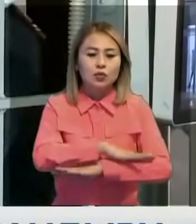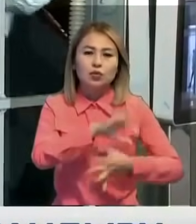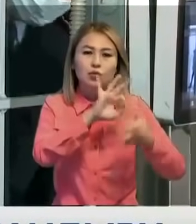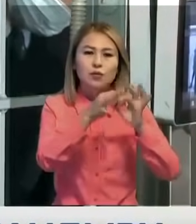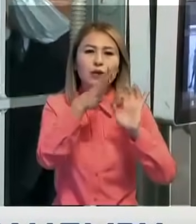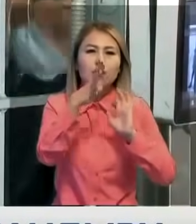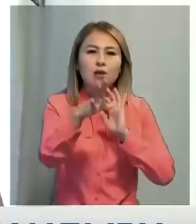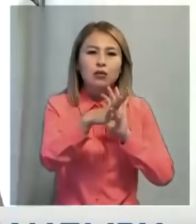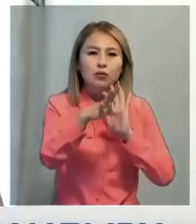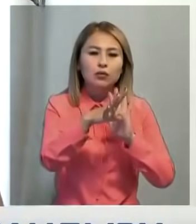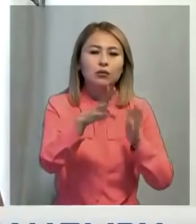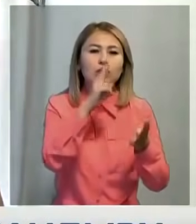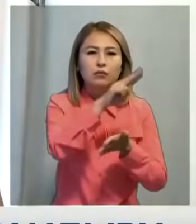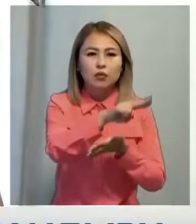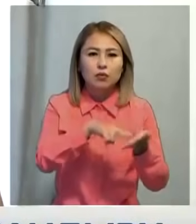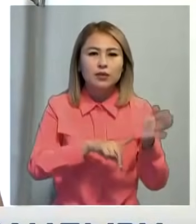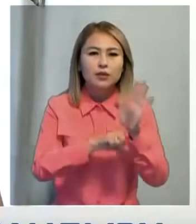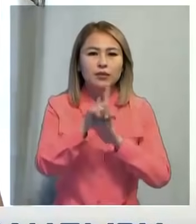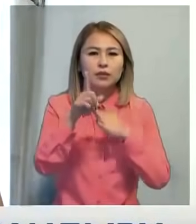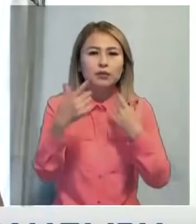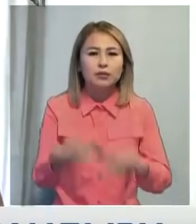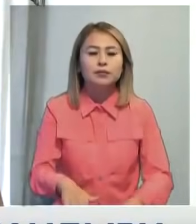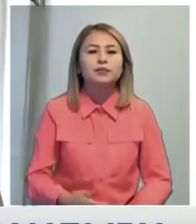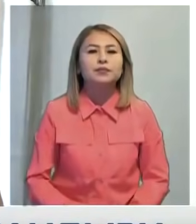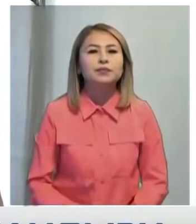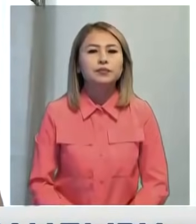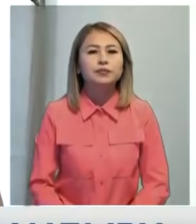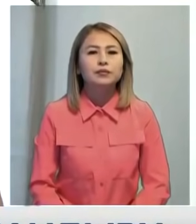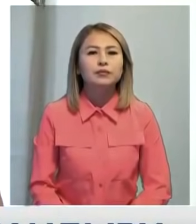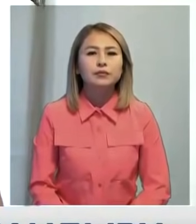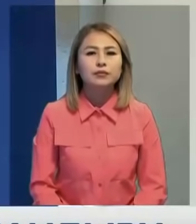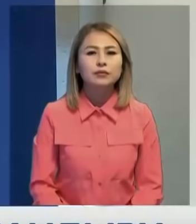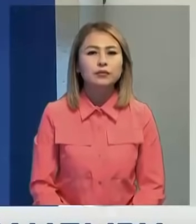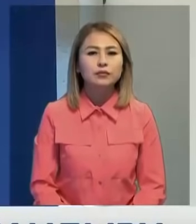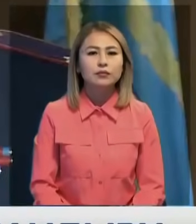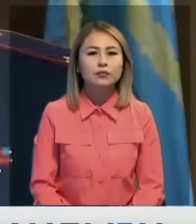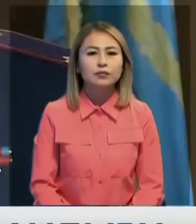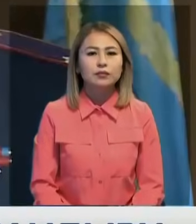тәртібі түсіндіріліп, электрондық тіркеу басталып кетті.